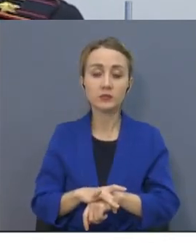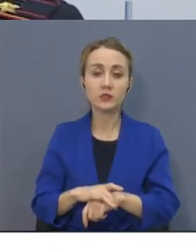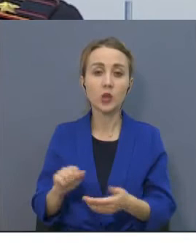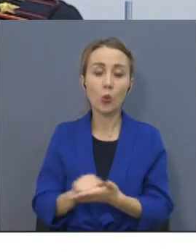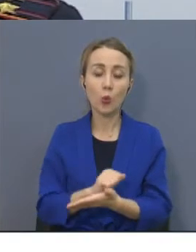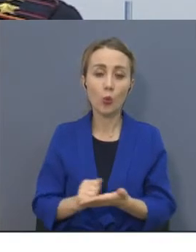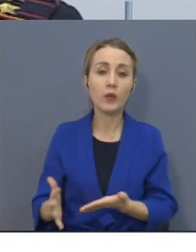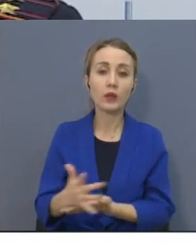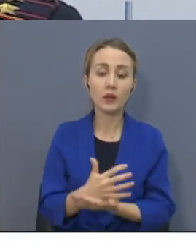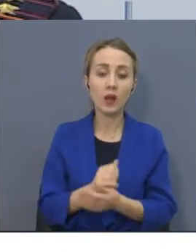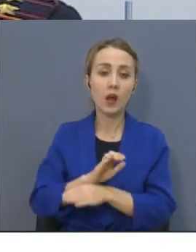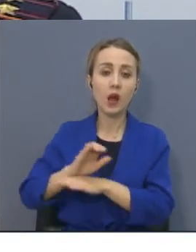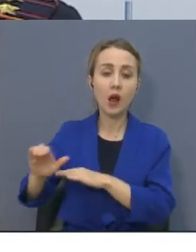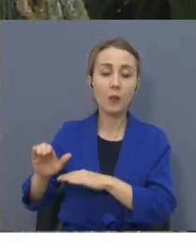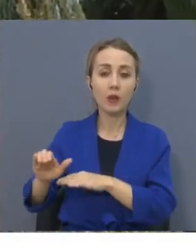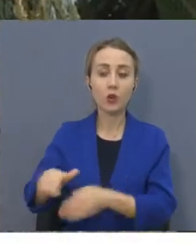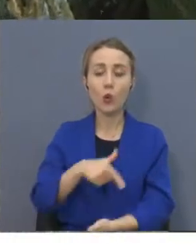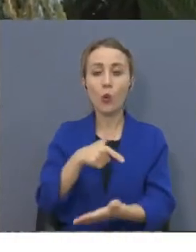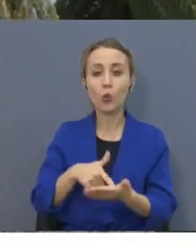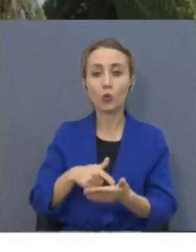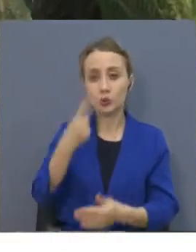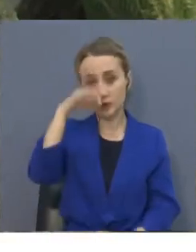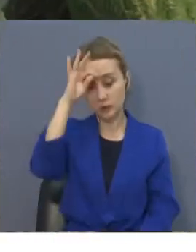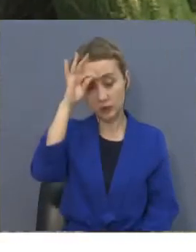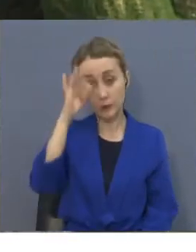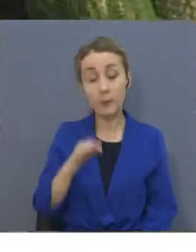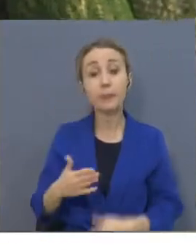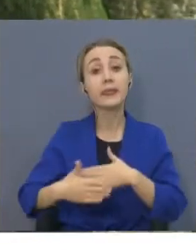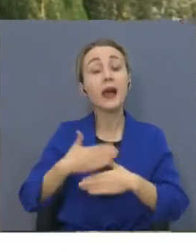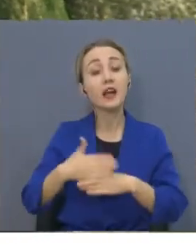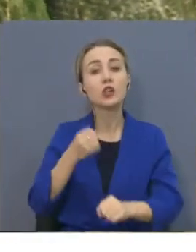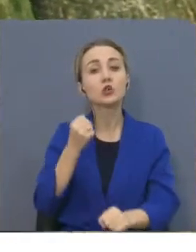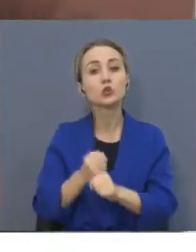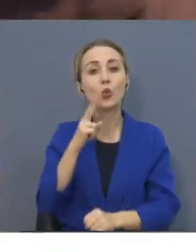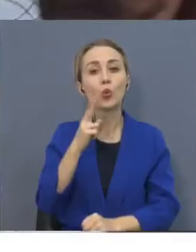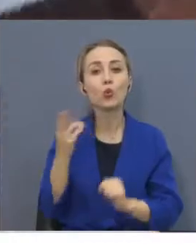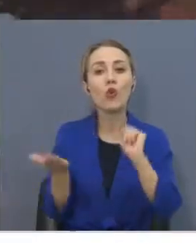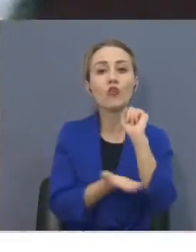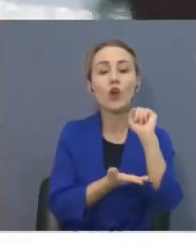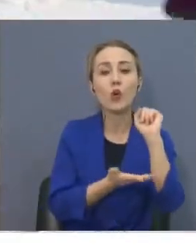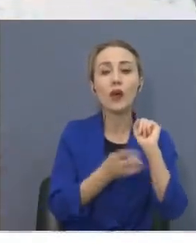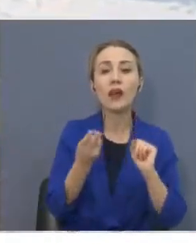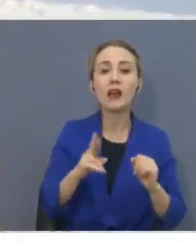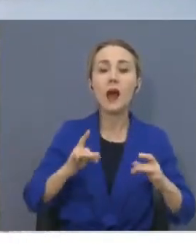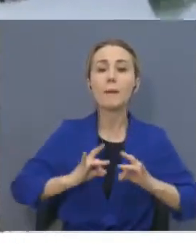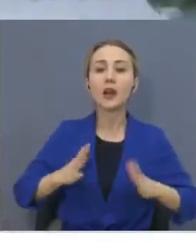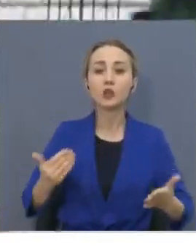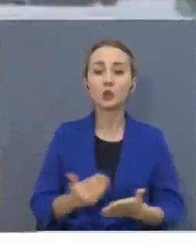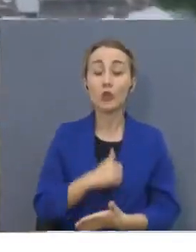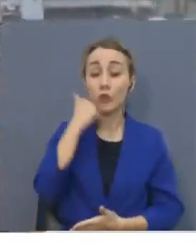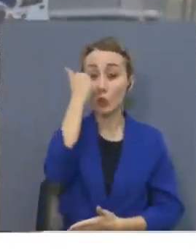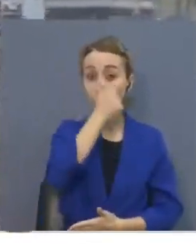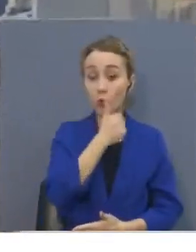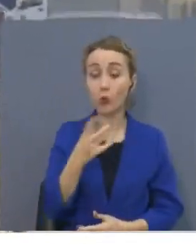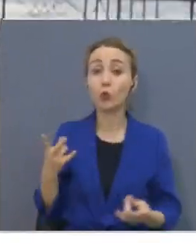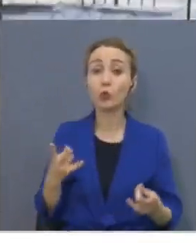собран материал и направлен в Кокштавскую городскую инспекцию. Наказание особенно строго для тех, кто вырубает ель для празднования Нового года. Стоит отметить,